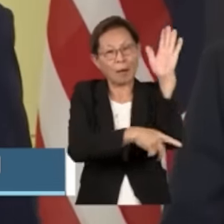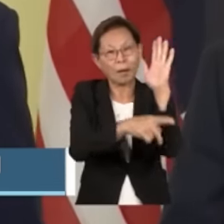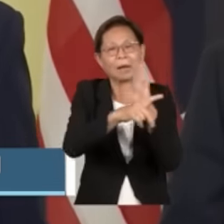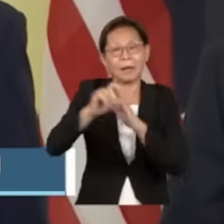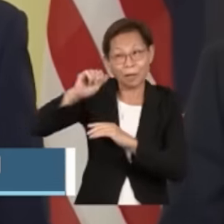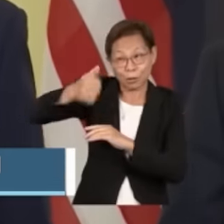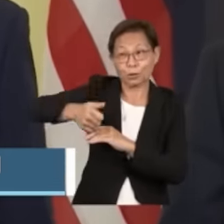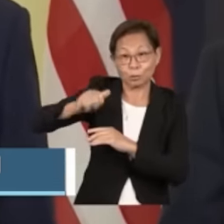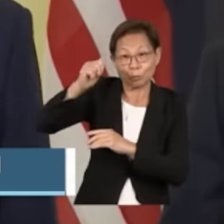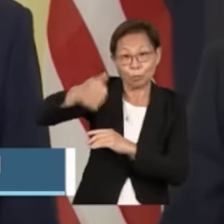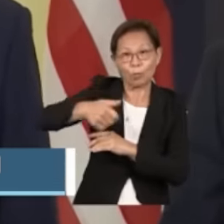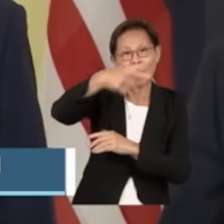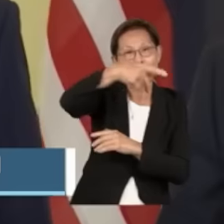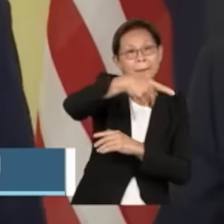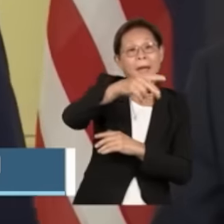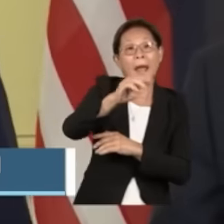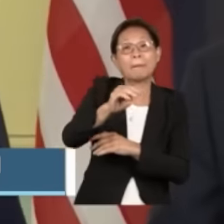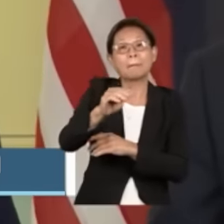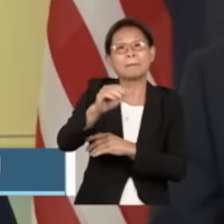Esok saya ingat, esok PMQ.